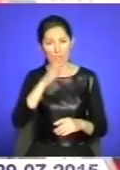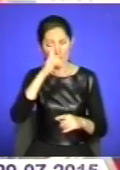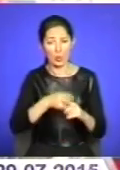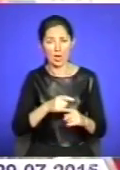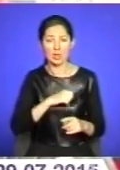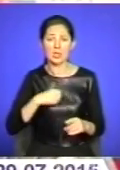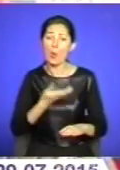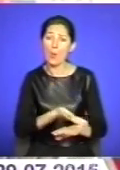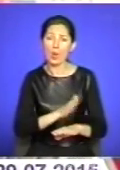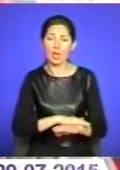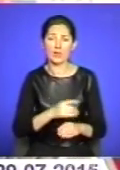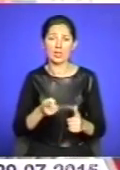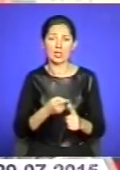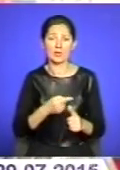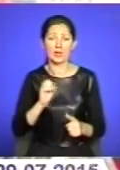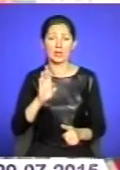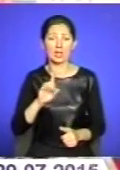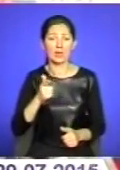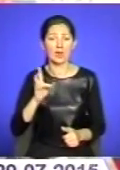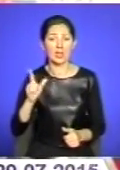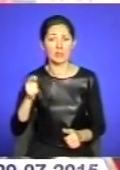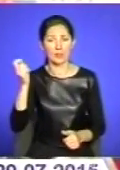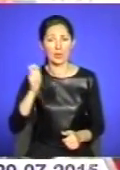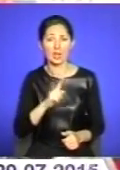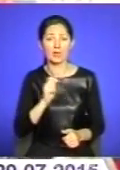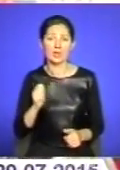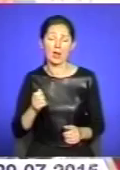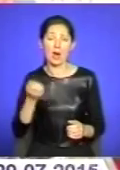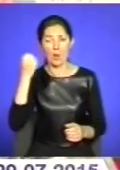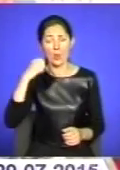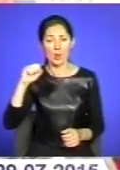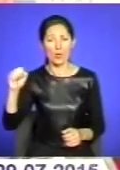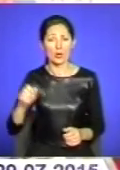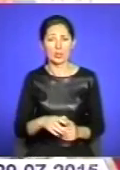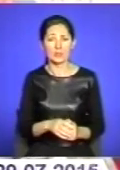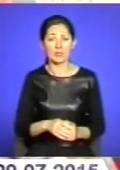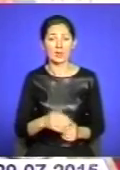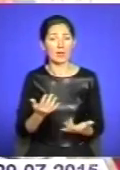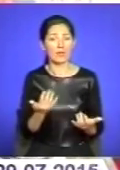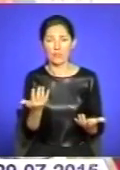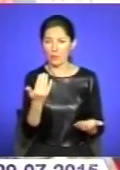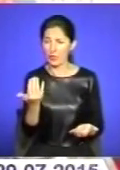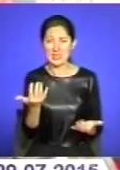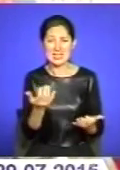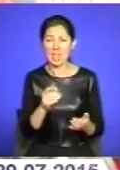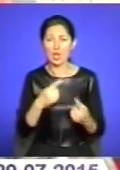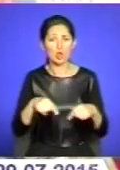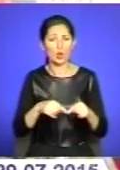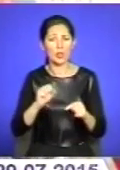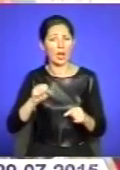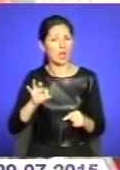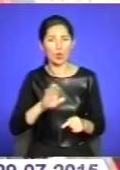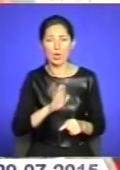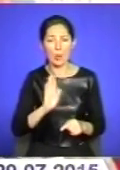звати Євген. Приїхав за перемогою. Ви ще в зоні АТО не були? Ні, не були. Скажіть, що ви вмієте,